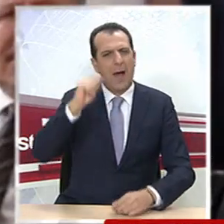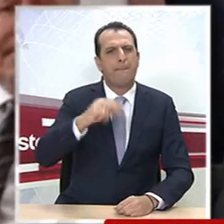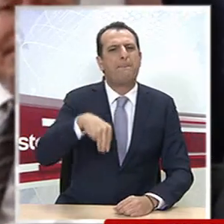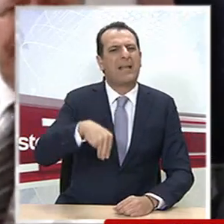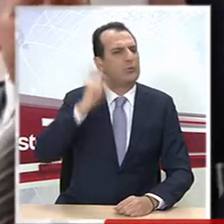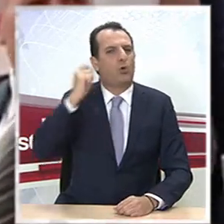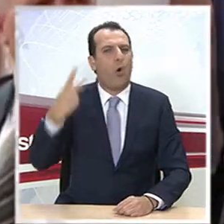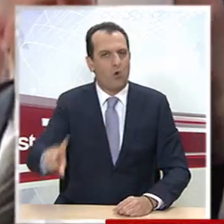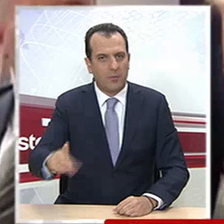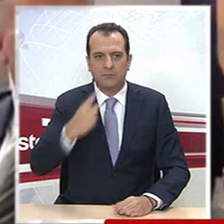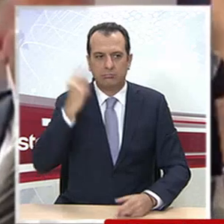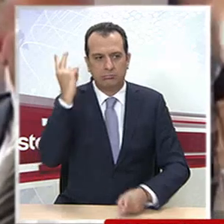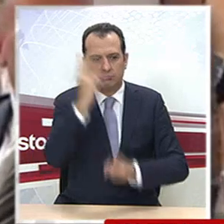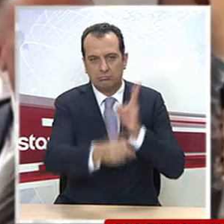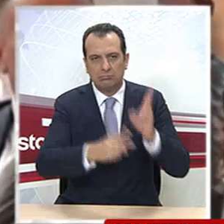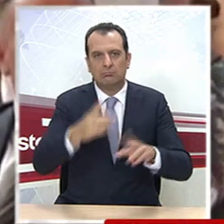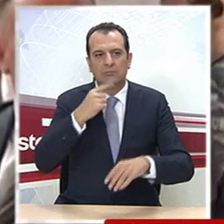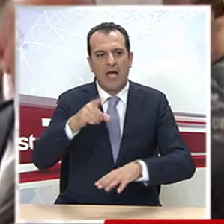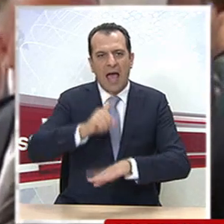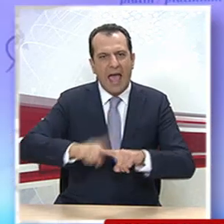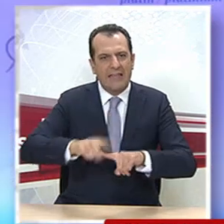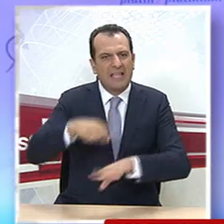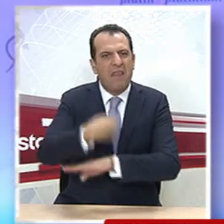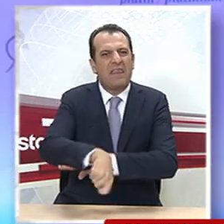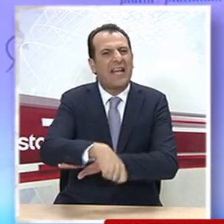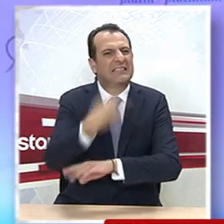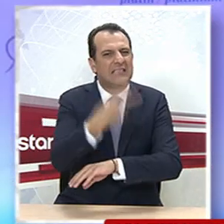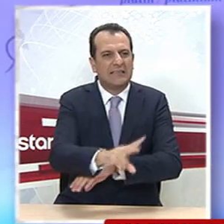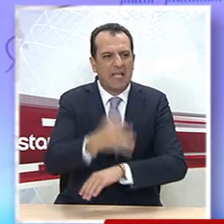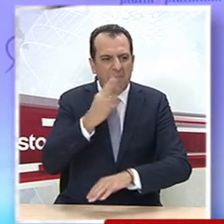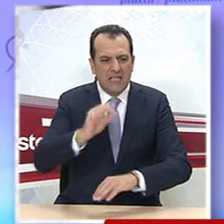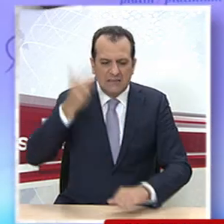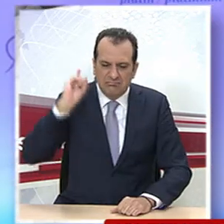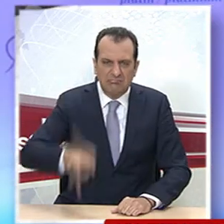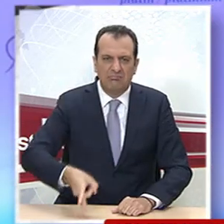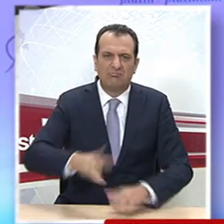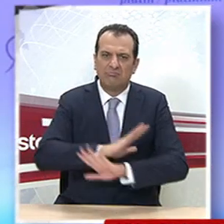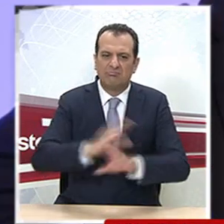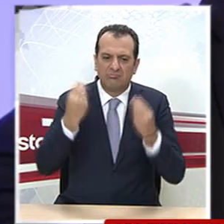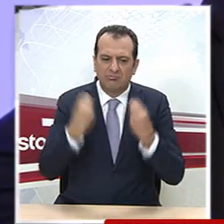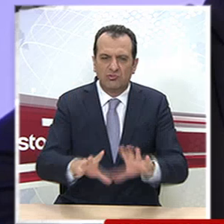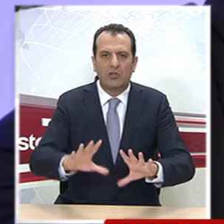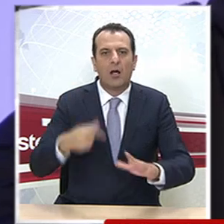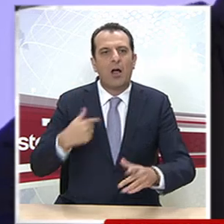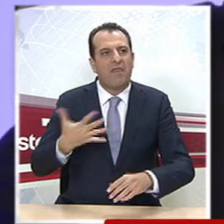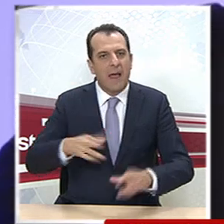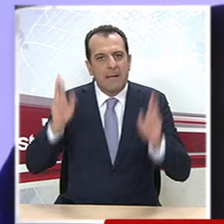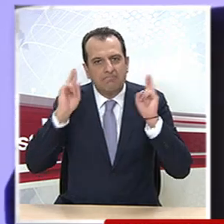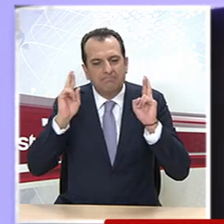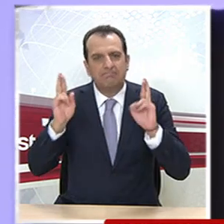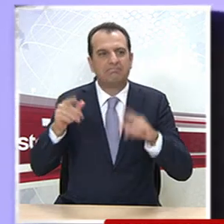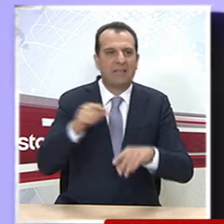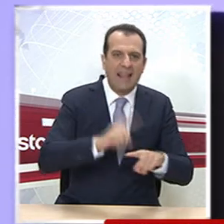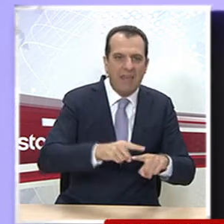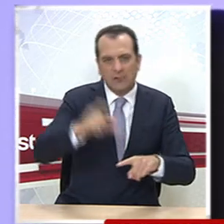βρήκε νέα ευκαιρία να επιτεθεί στη χώρα μας, λέγοντας ότι η ελληνική δικαστική εξουσία είναι δηλητηριώδης και καταστρέφει τα κίνητρα όσων αισιοδοξούν και στις δύο